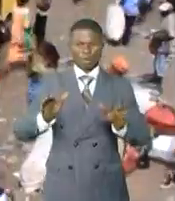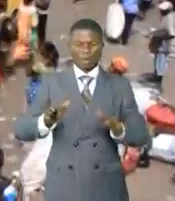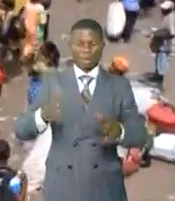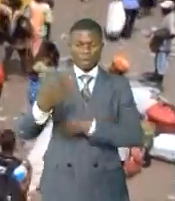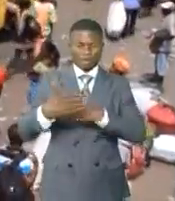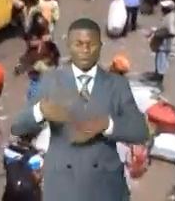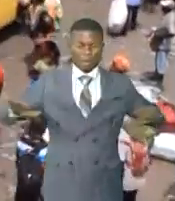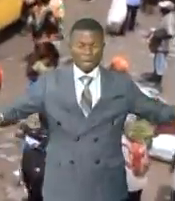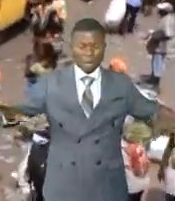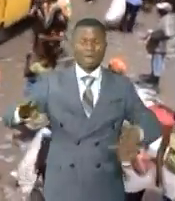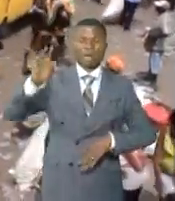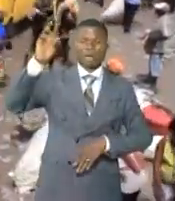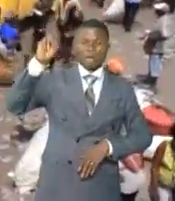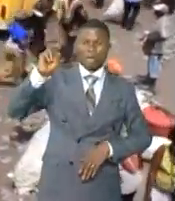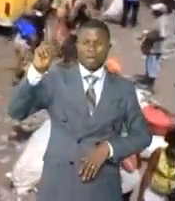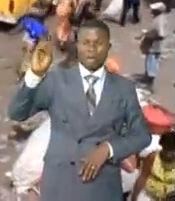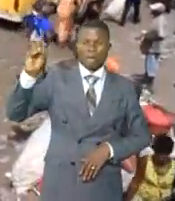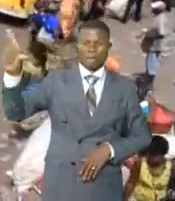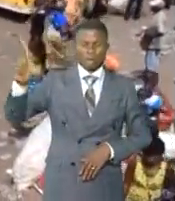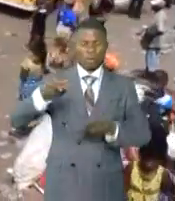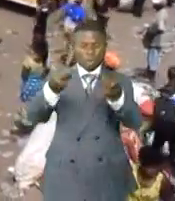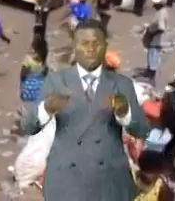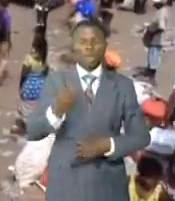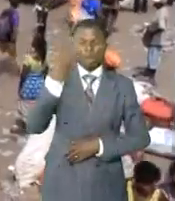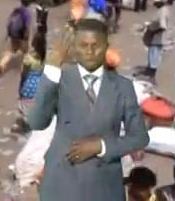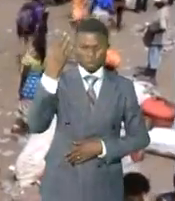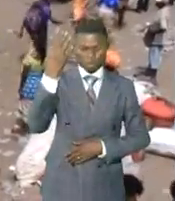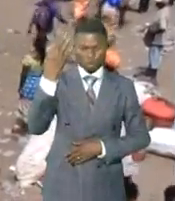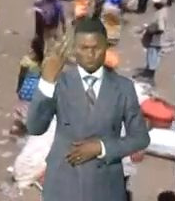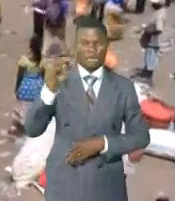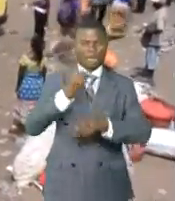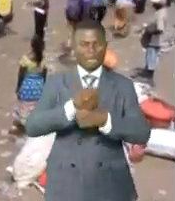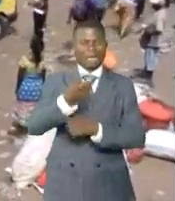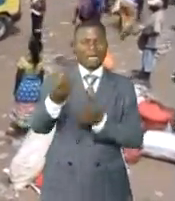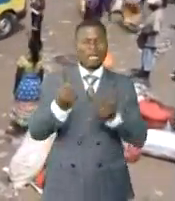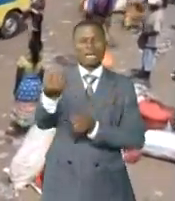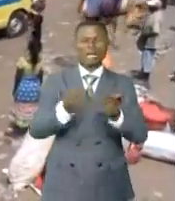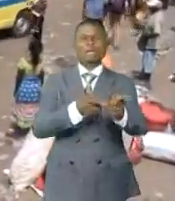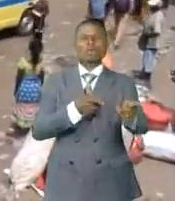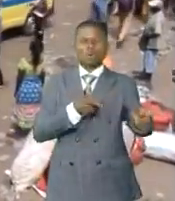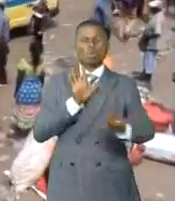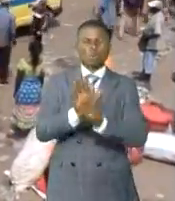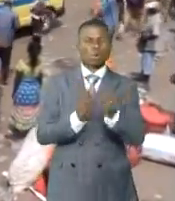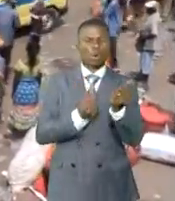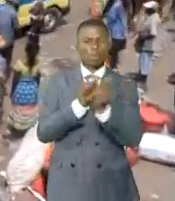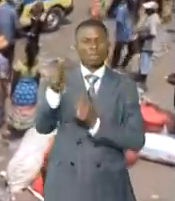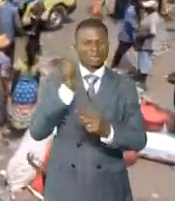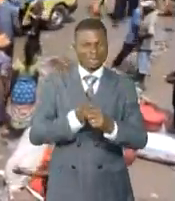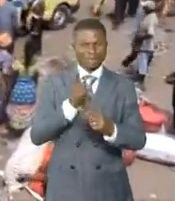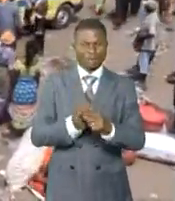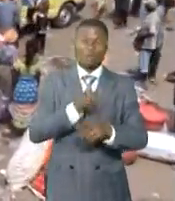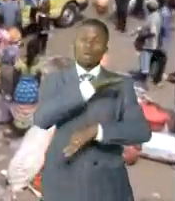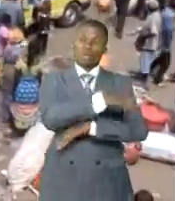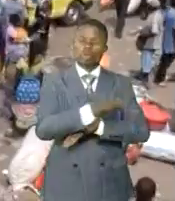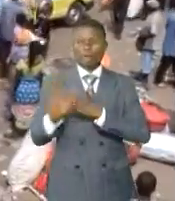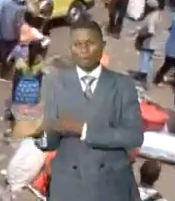Ndolo. Donc il y a en fait trois T-jonctions qui se succèdent et qui créent un vrai bordel à des heures de pointe, surtout